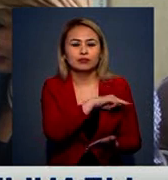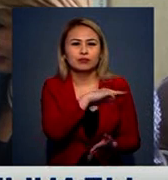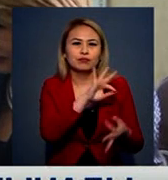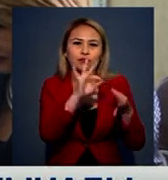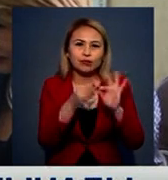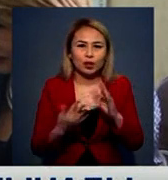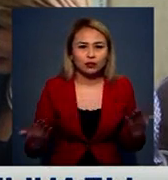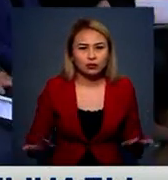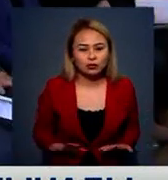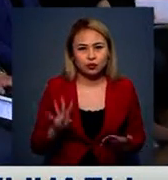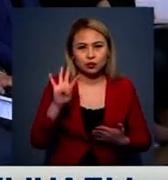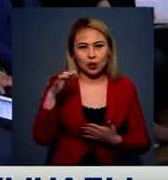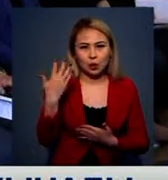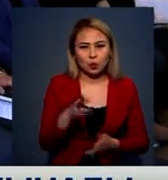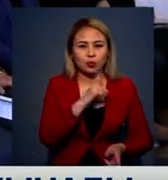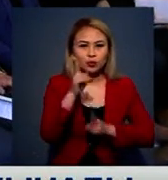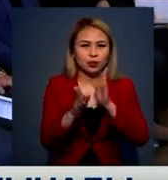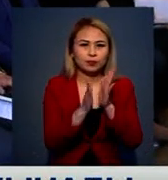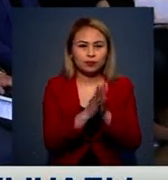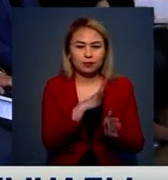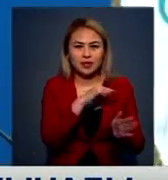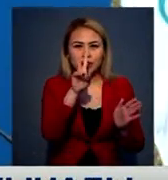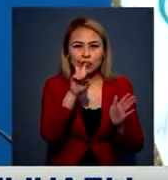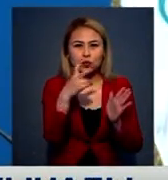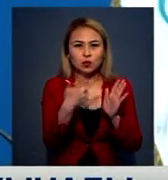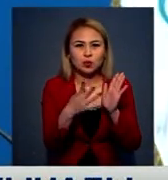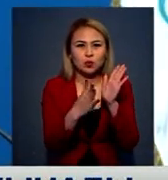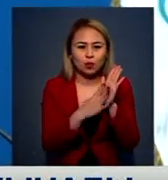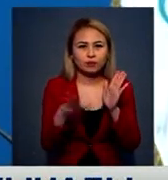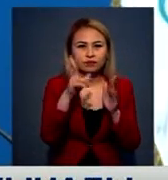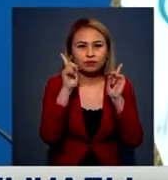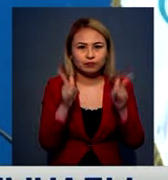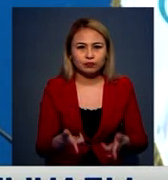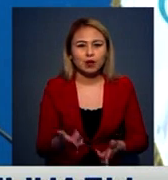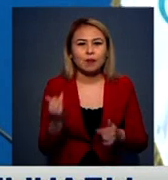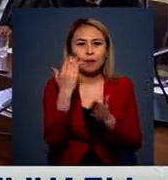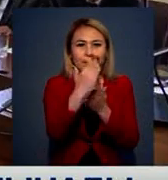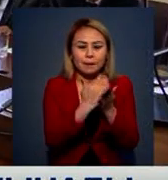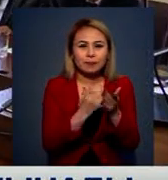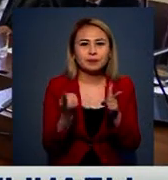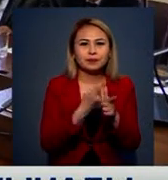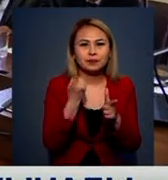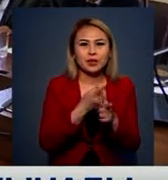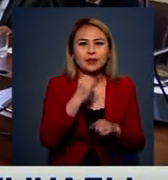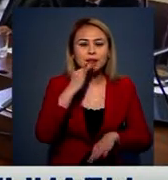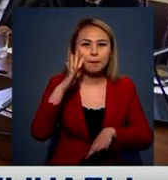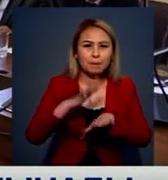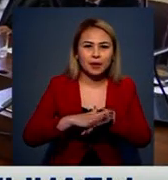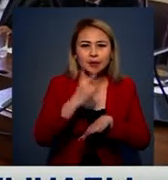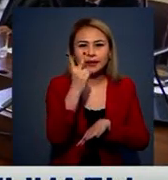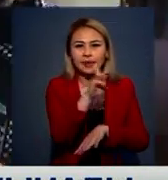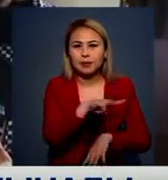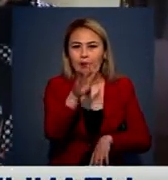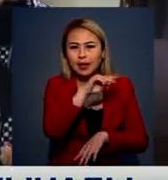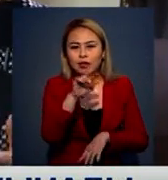айтты. Тұрғындардан 450 өтініш қабылданып, соның 239-ы мақұлданған. Бұған бағдарламаға серіктес